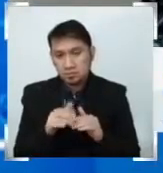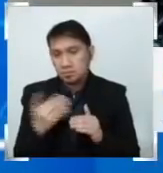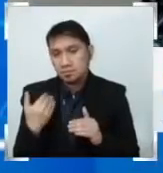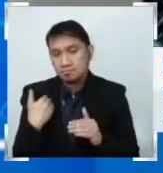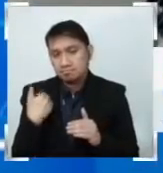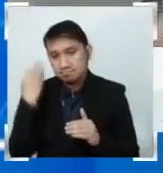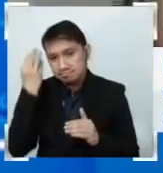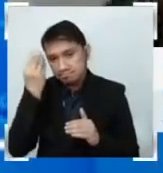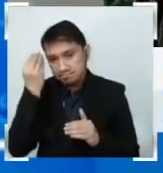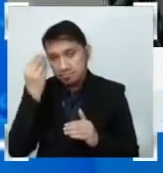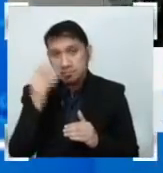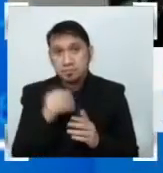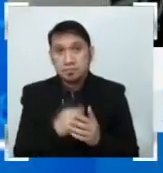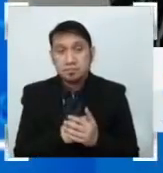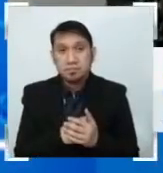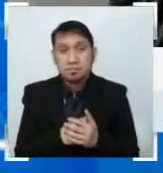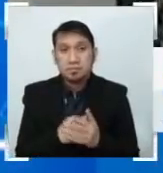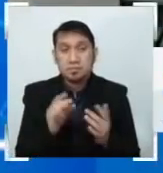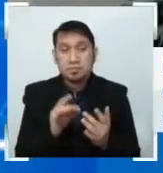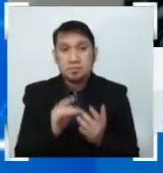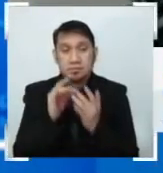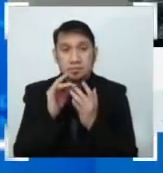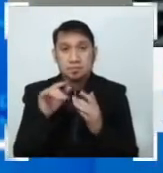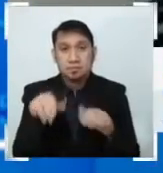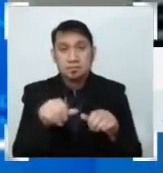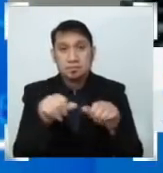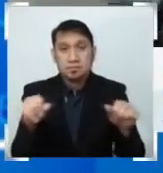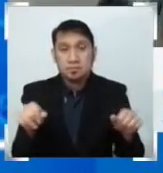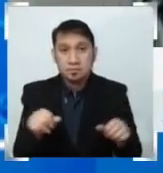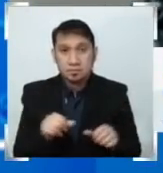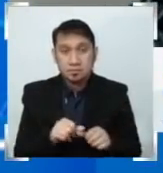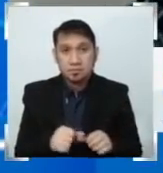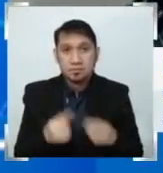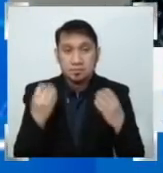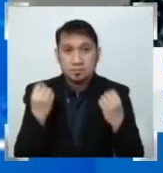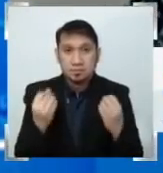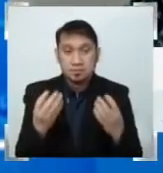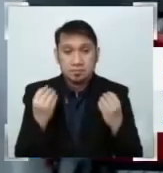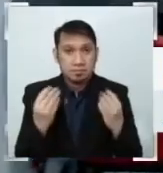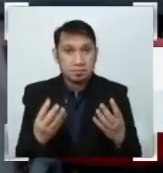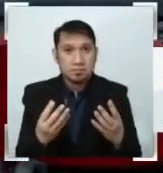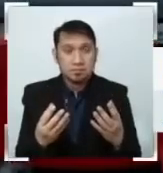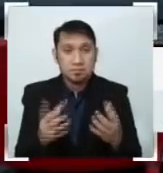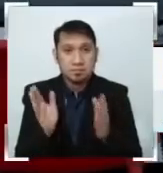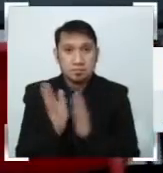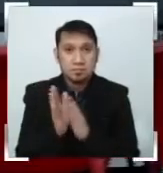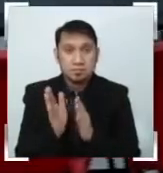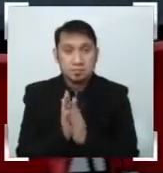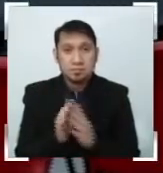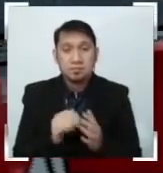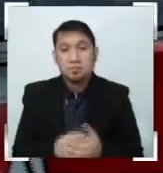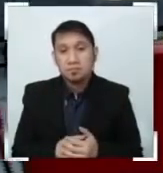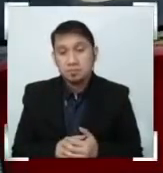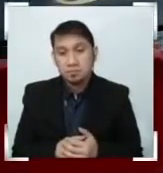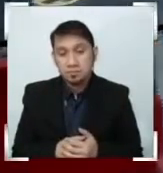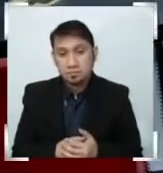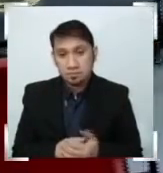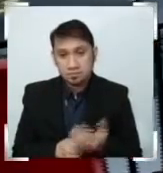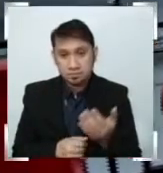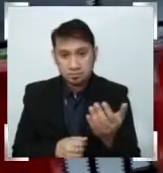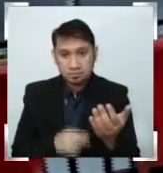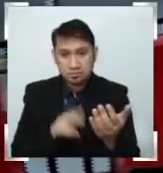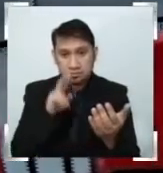very seriously. Especially yung areas na marami ang schools. Ako si Ivan Mayrina, ang inyong saksi.